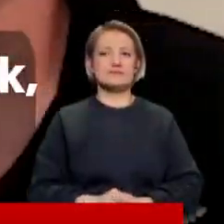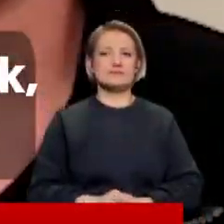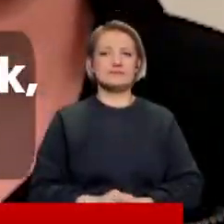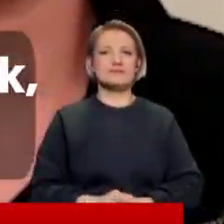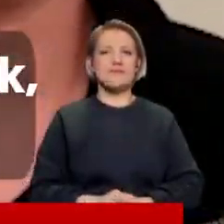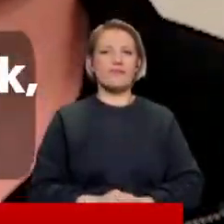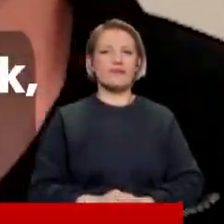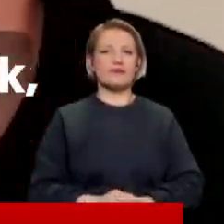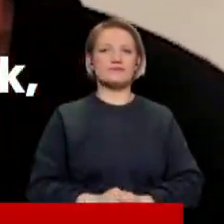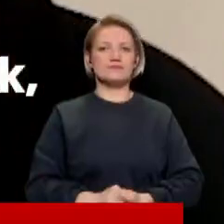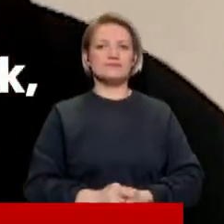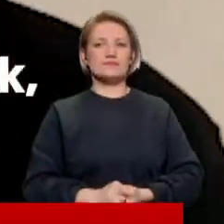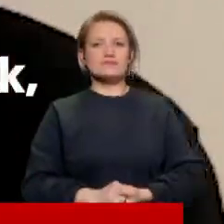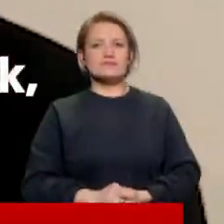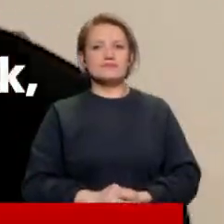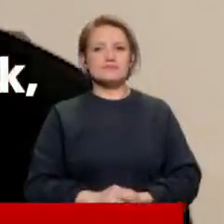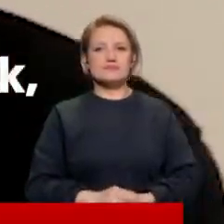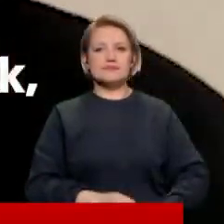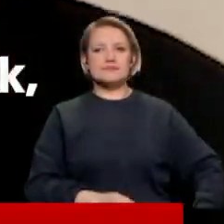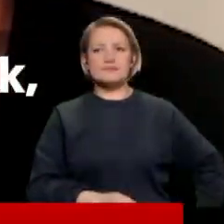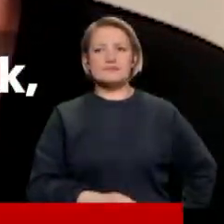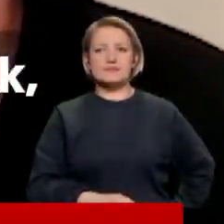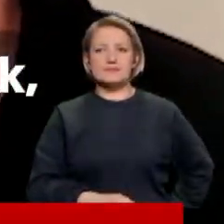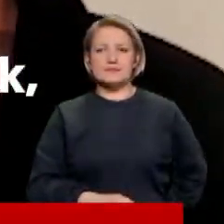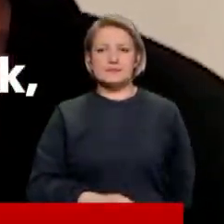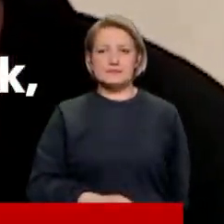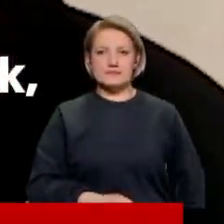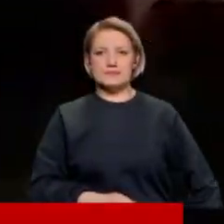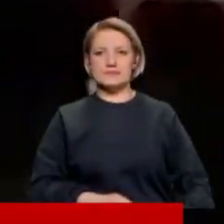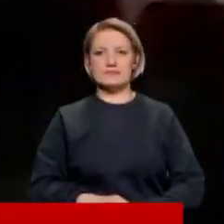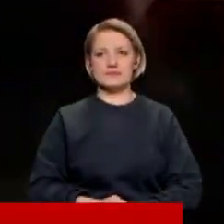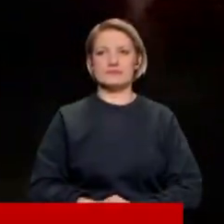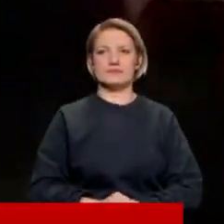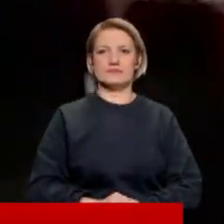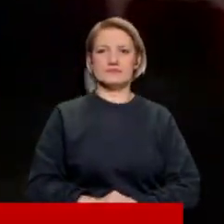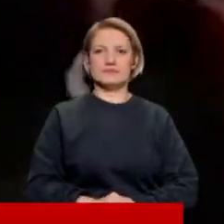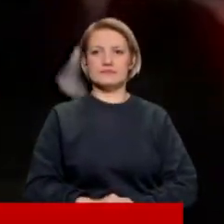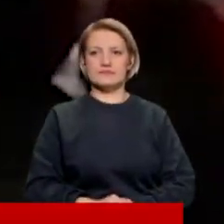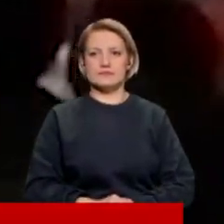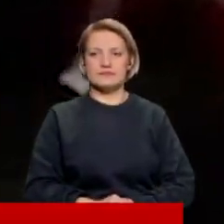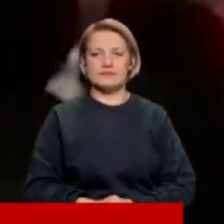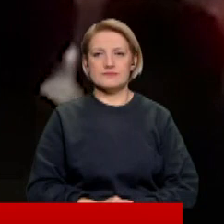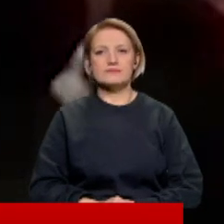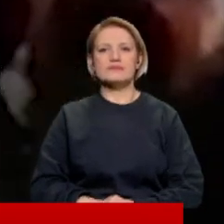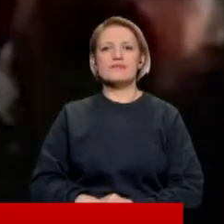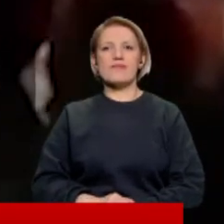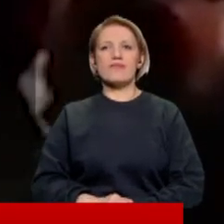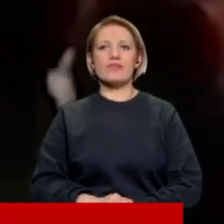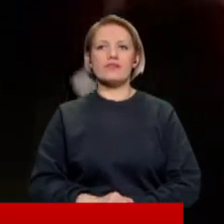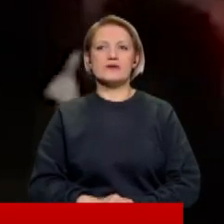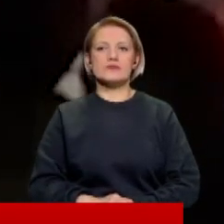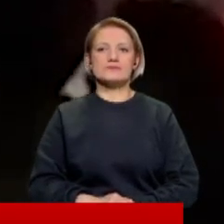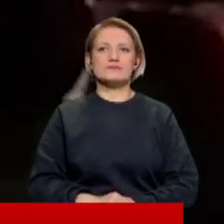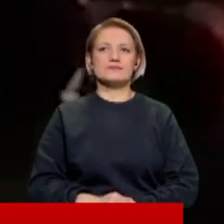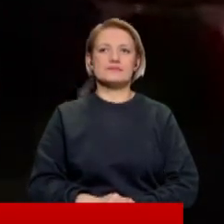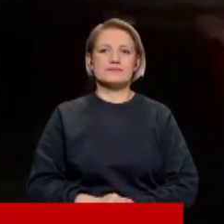döndük. Şu an için arkadaşlarımız, hepimiz işçiler memnun. Ne alınırsa alınsın, siz bir fazlasını